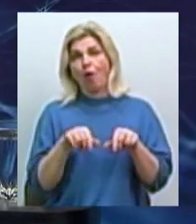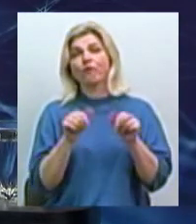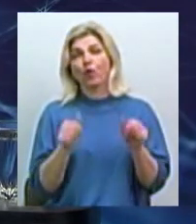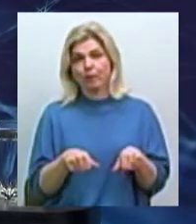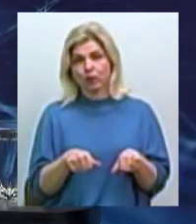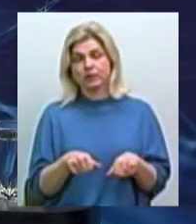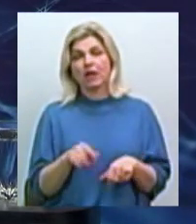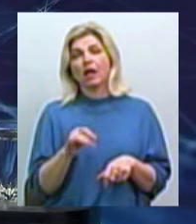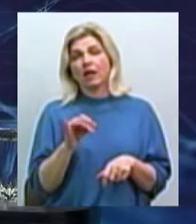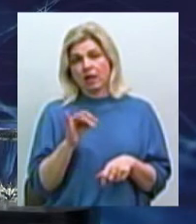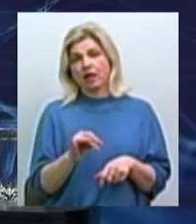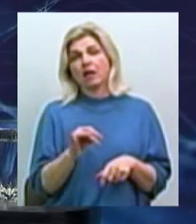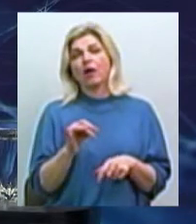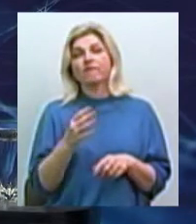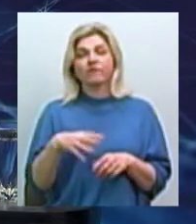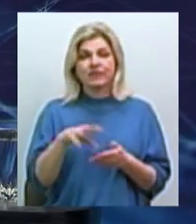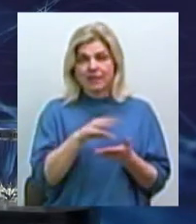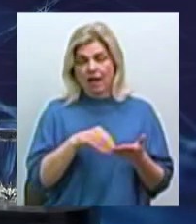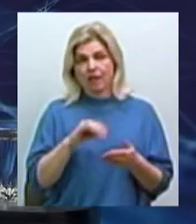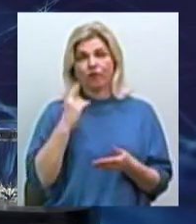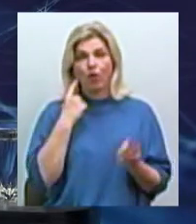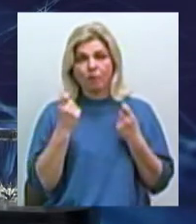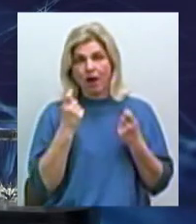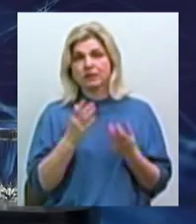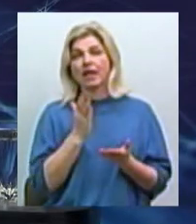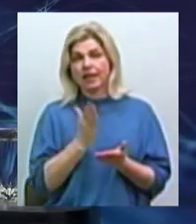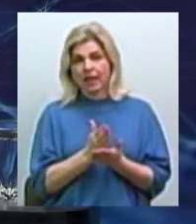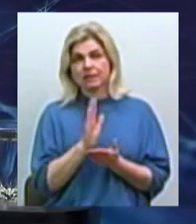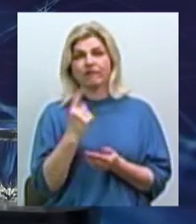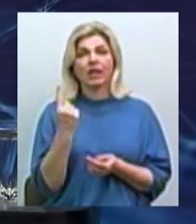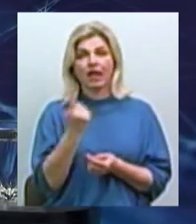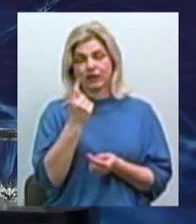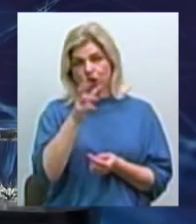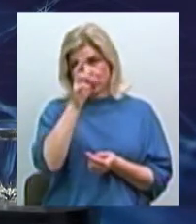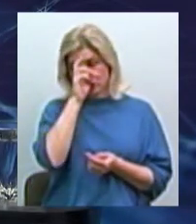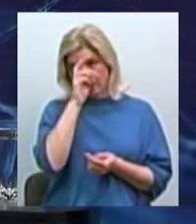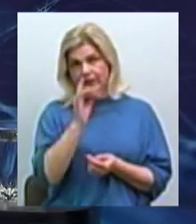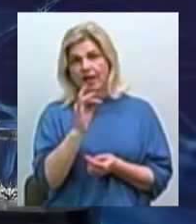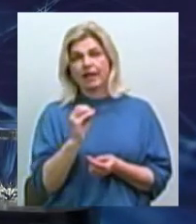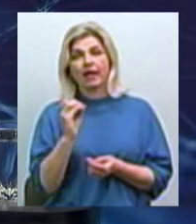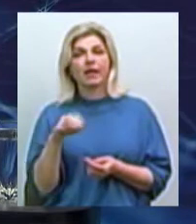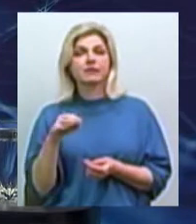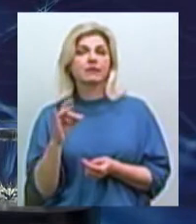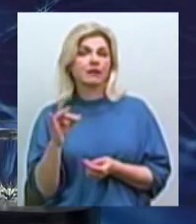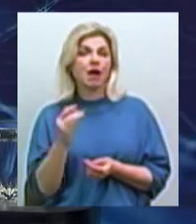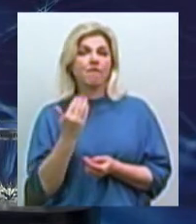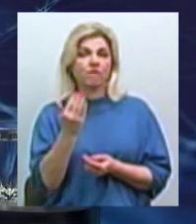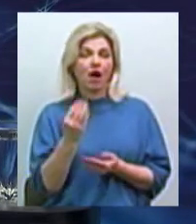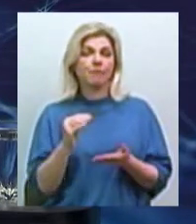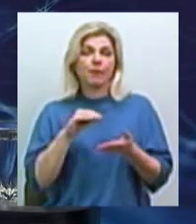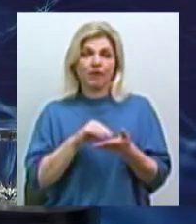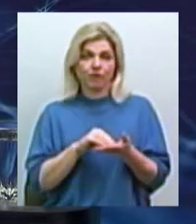Навіть ще простіше, тому що вся інформація вже наразі є в єдиному державному демографічному реєстрі. Вам